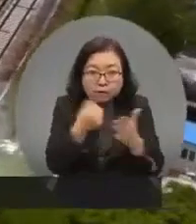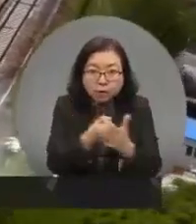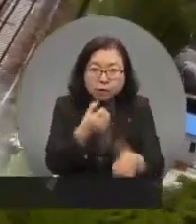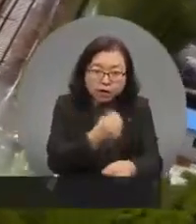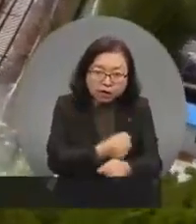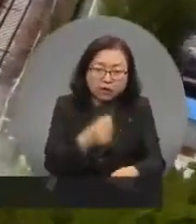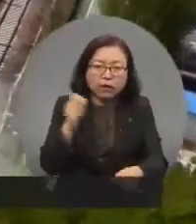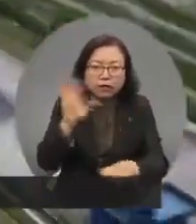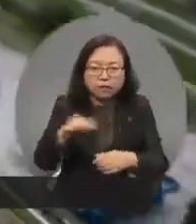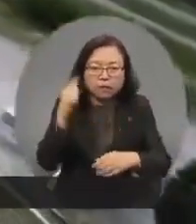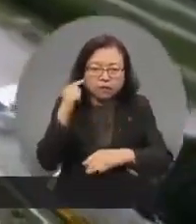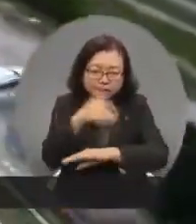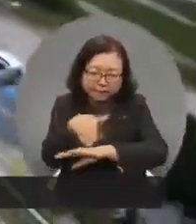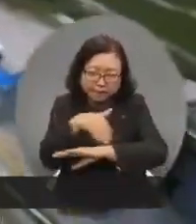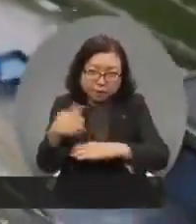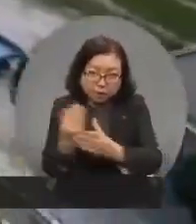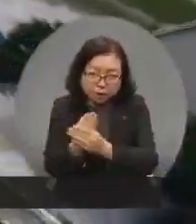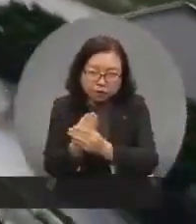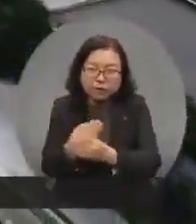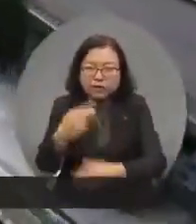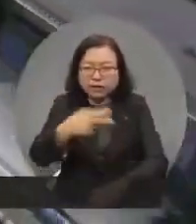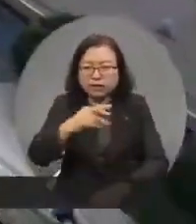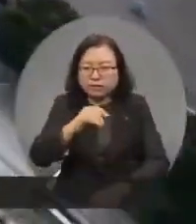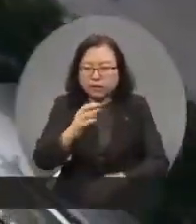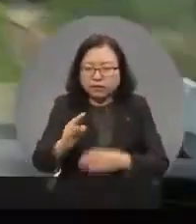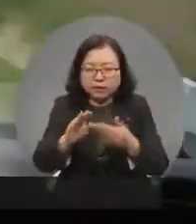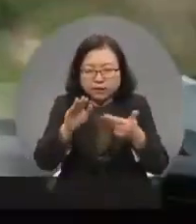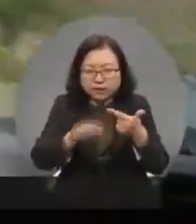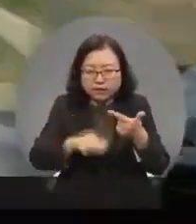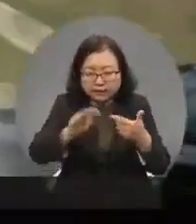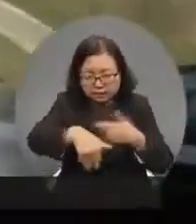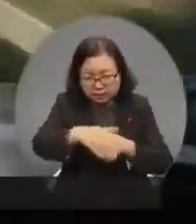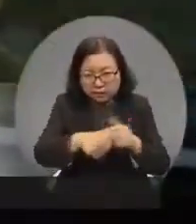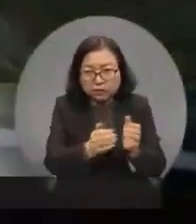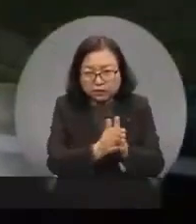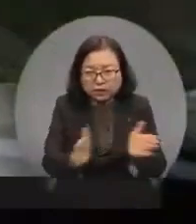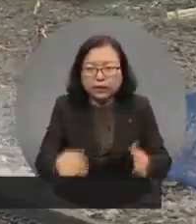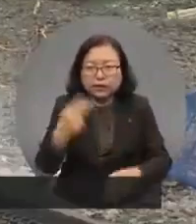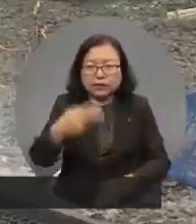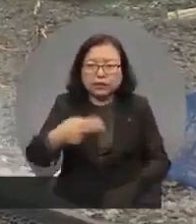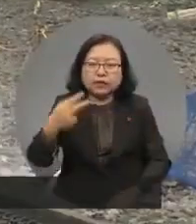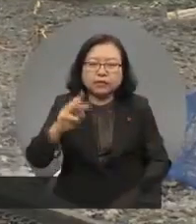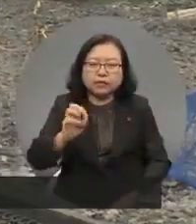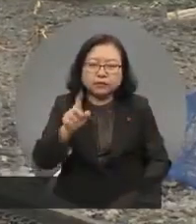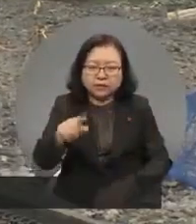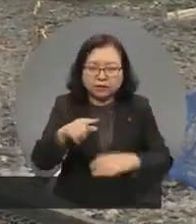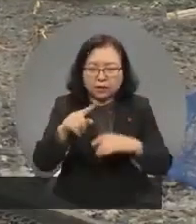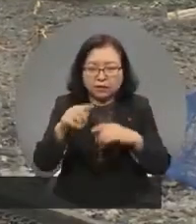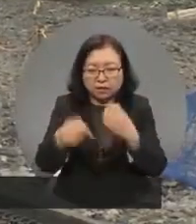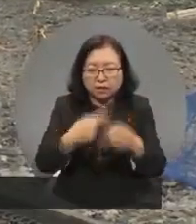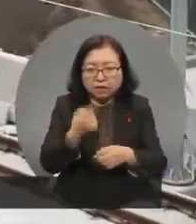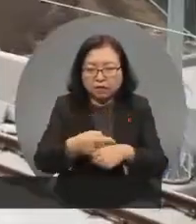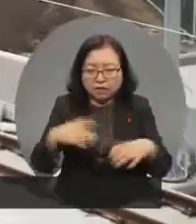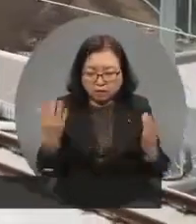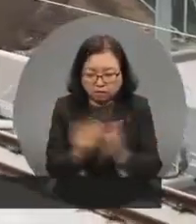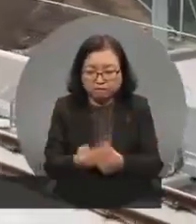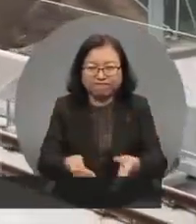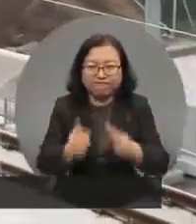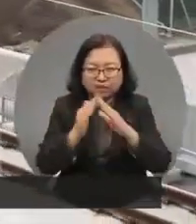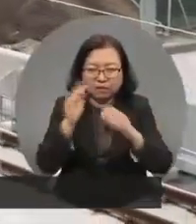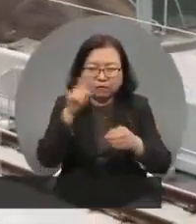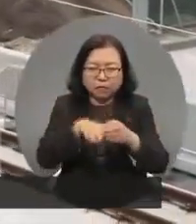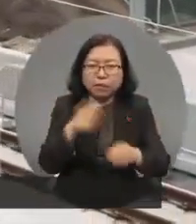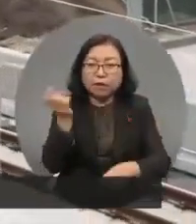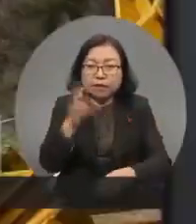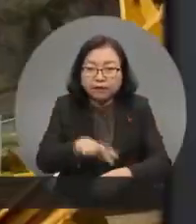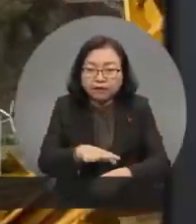뒤 2026년 하반기에 착공, 2031년 개통을 목표로 합니다. 다만 설계와 시공을